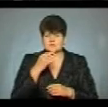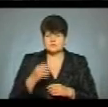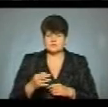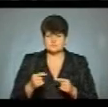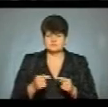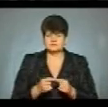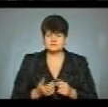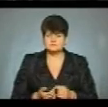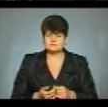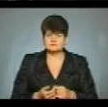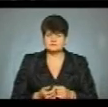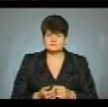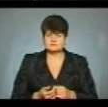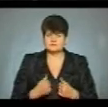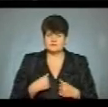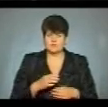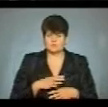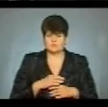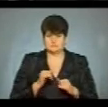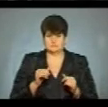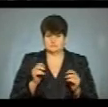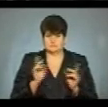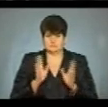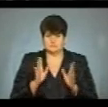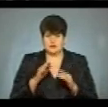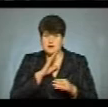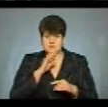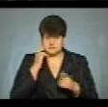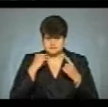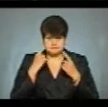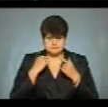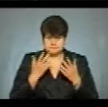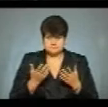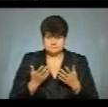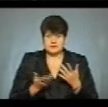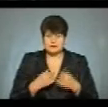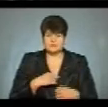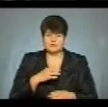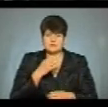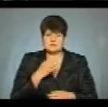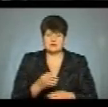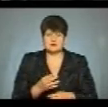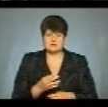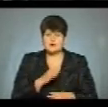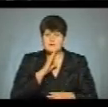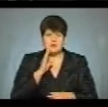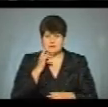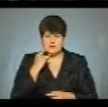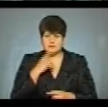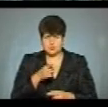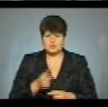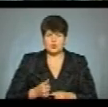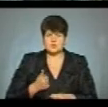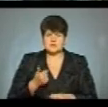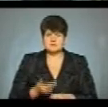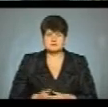нам. Ми були вражені, мати плакала гірко, але було сказано їй таке: мати, не плач,